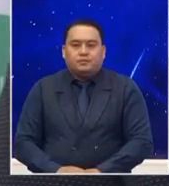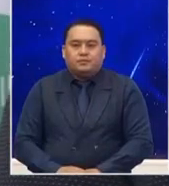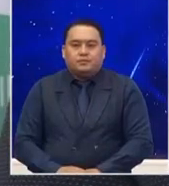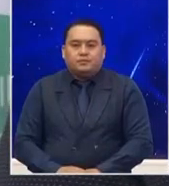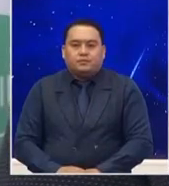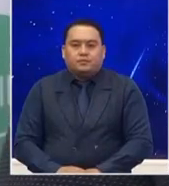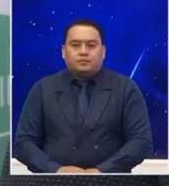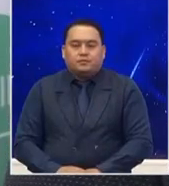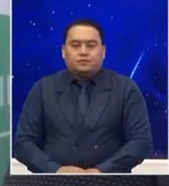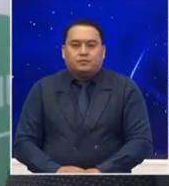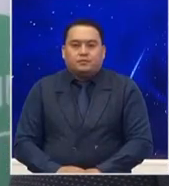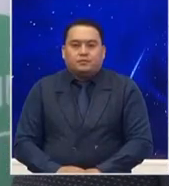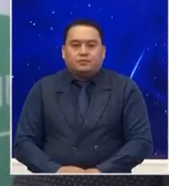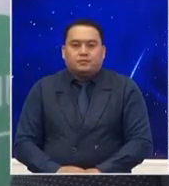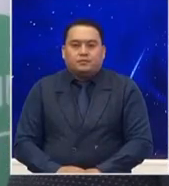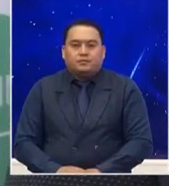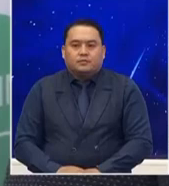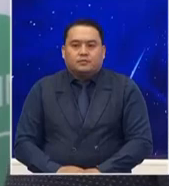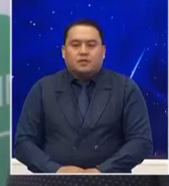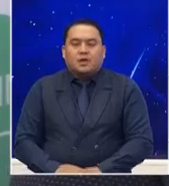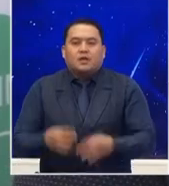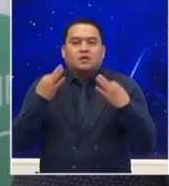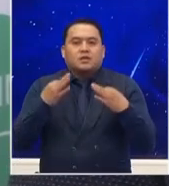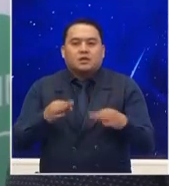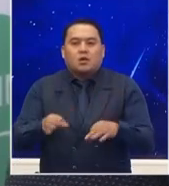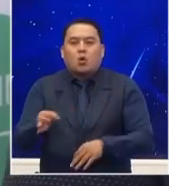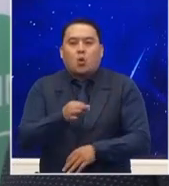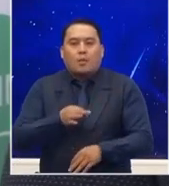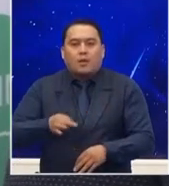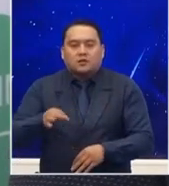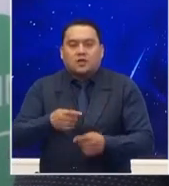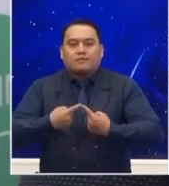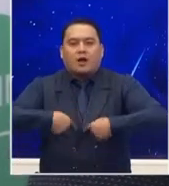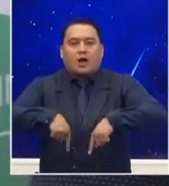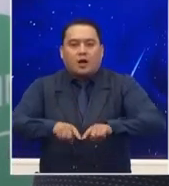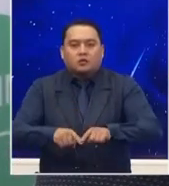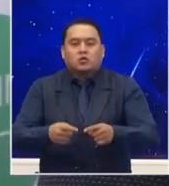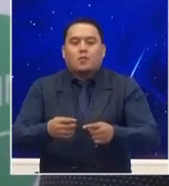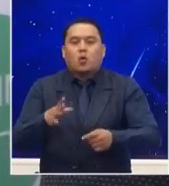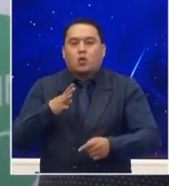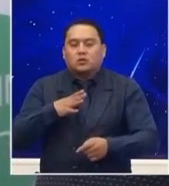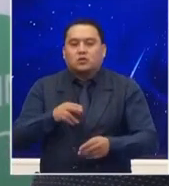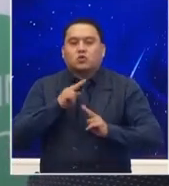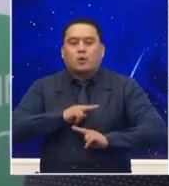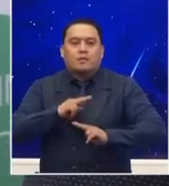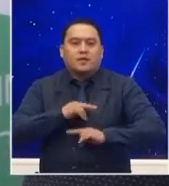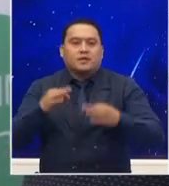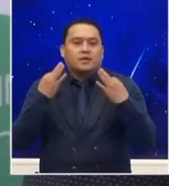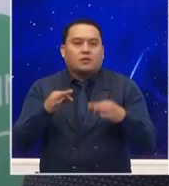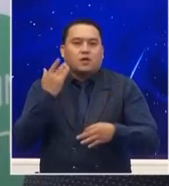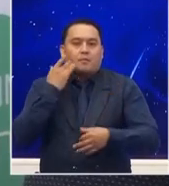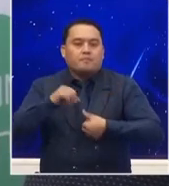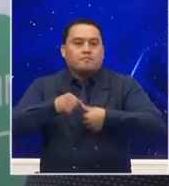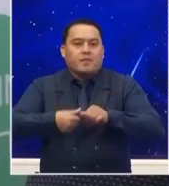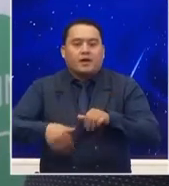Ел тәуелсіздігінің 29 жылдық мерейтойы қарсаңында облыстық кәсіподақ ұйымының ұйымдастыруымен тәуелсіздік мәңгілік